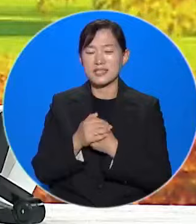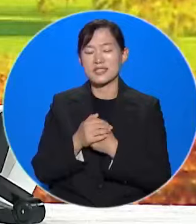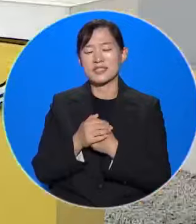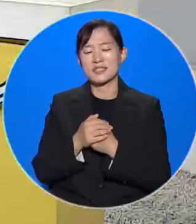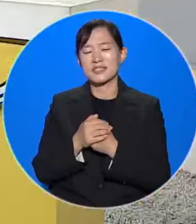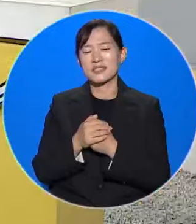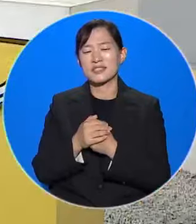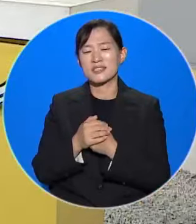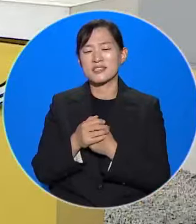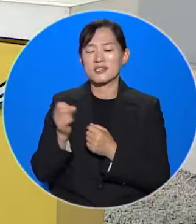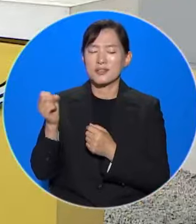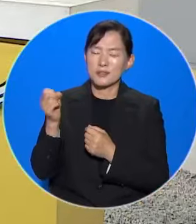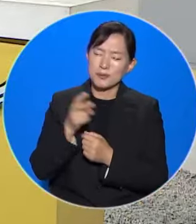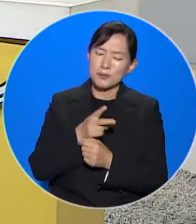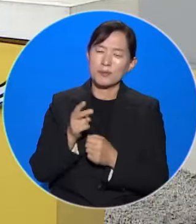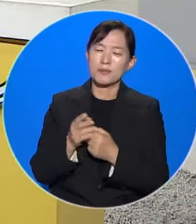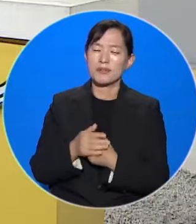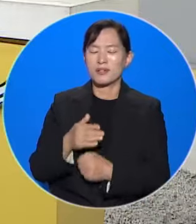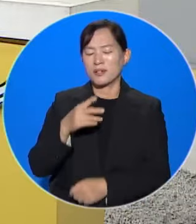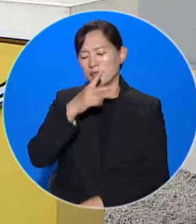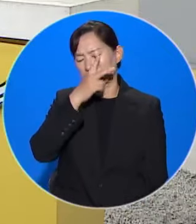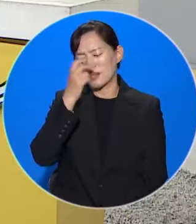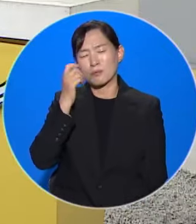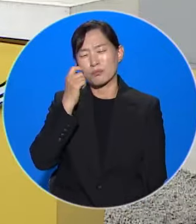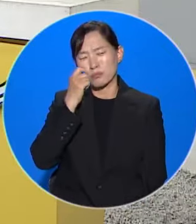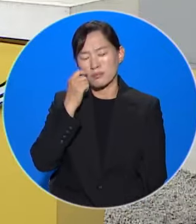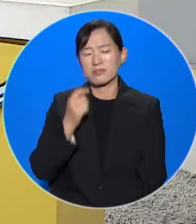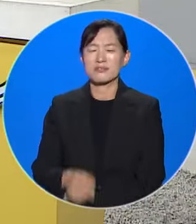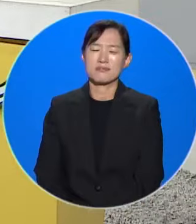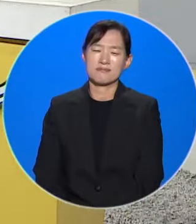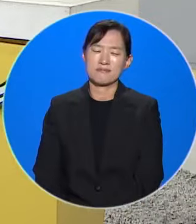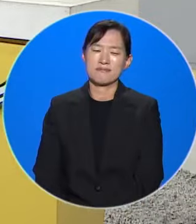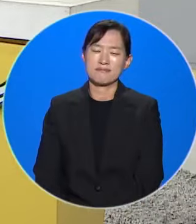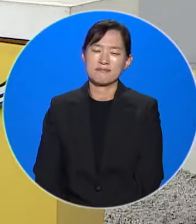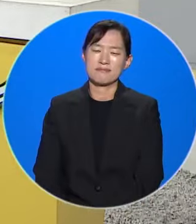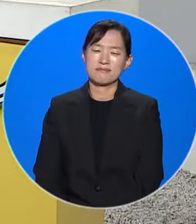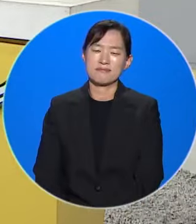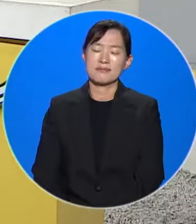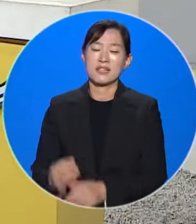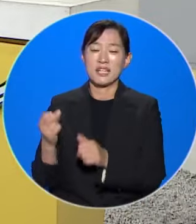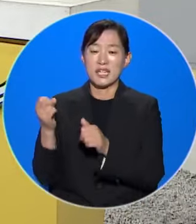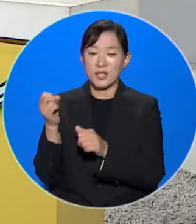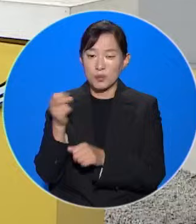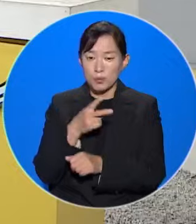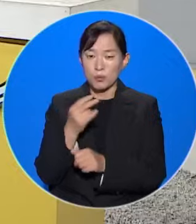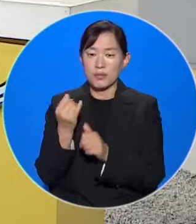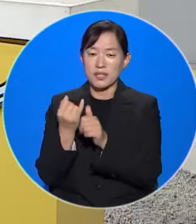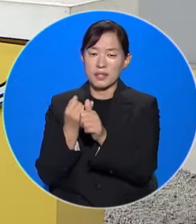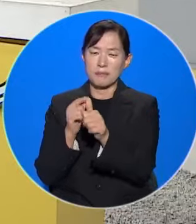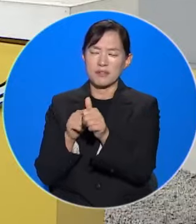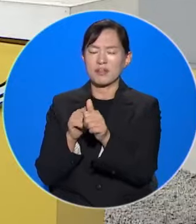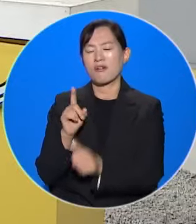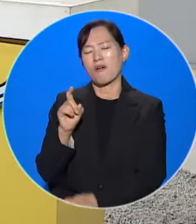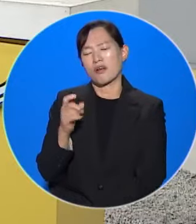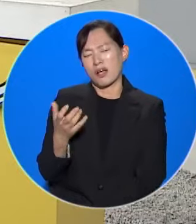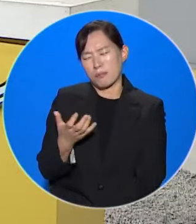불면증. 저기 또 잠도 잘 안 오고 그러고요. 네. 그 남편이 디스크 허리가